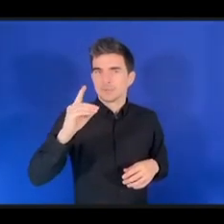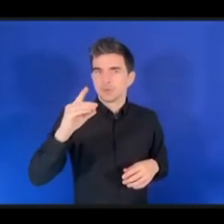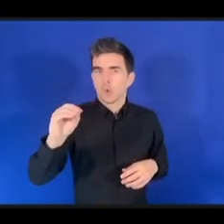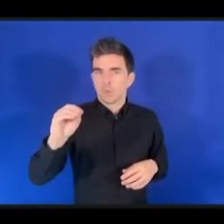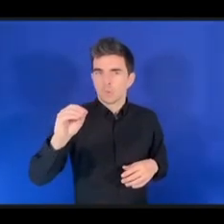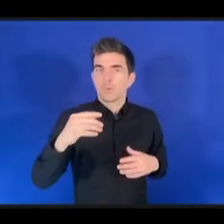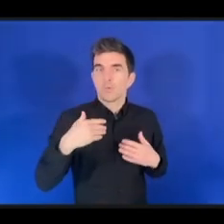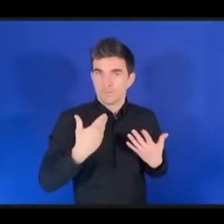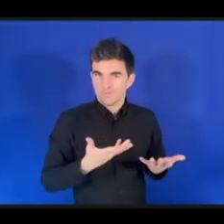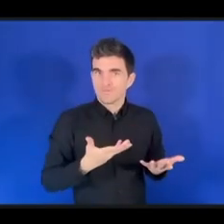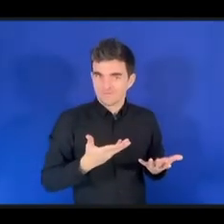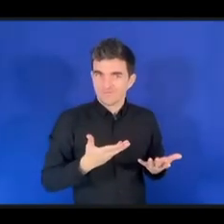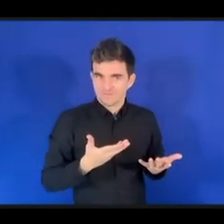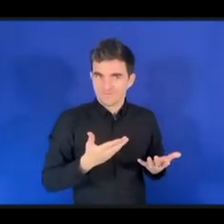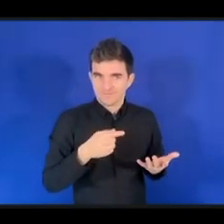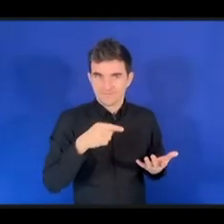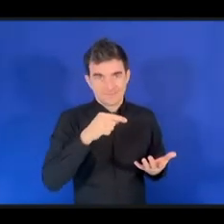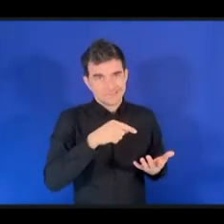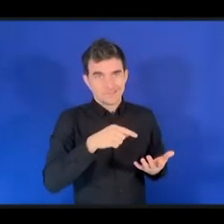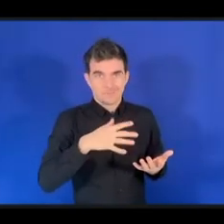所以京都啊，